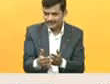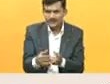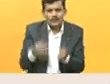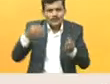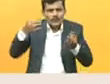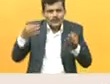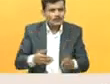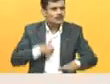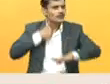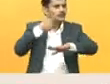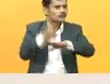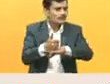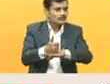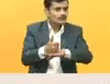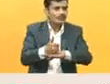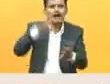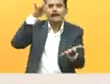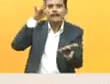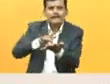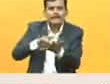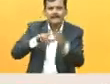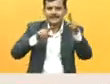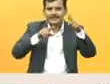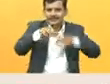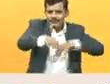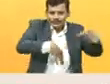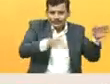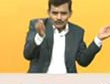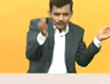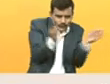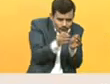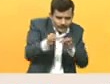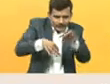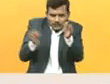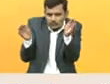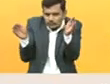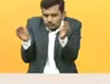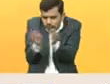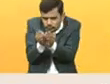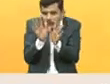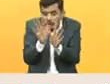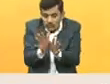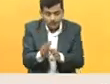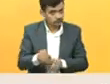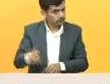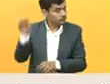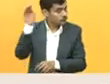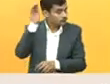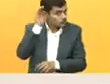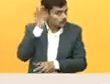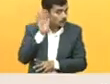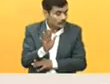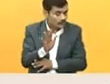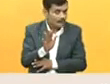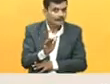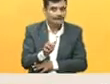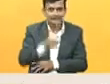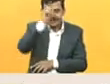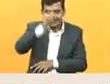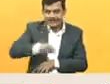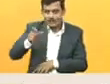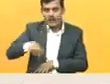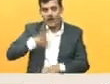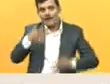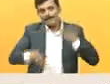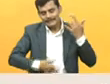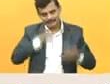ज्यादा टियर 2 और टियर 3 शहरों से हैं। और जब ये सुनते हैं तो हर हिंदुस्तानी का दिल खुश